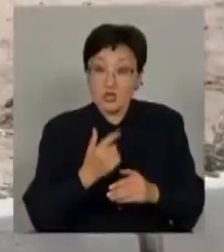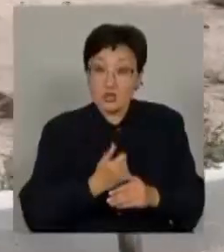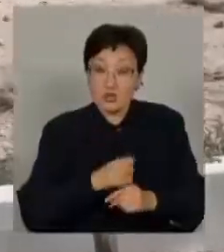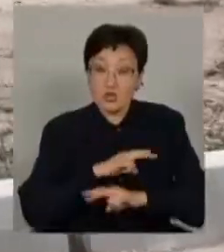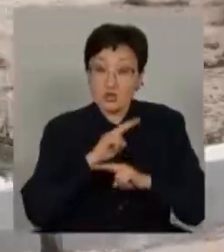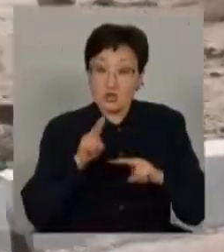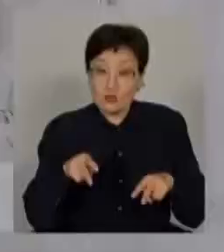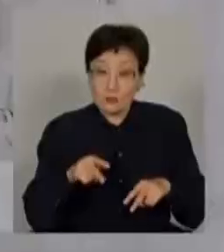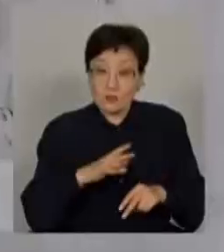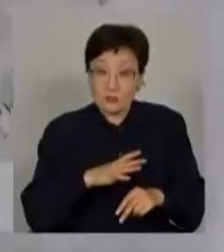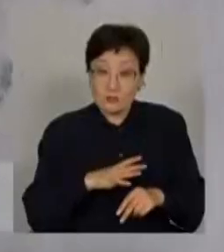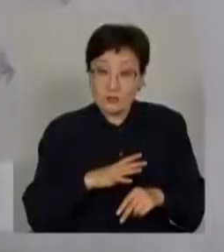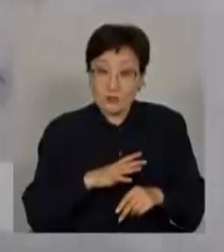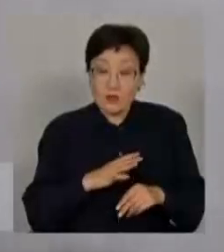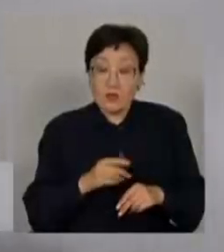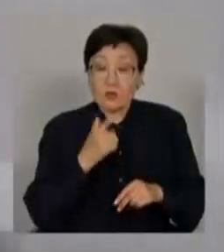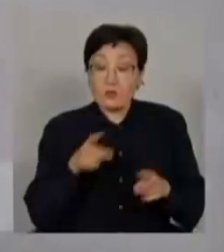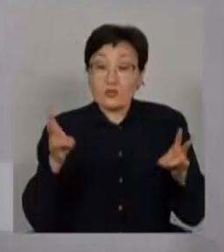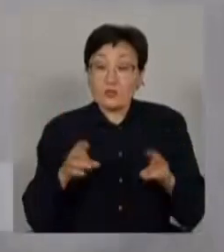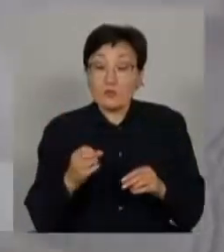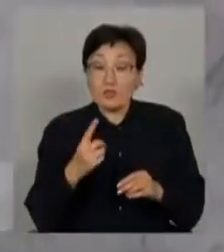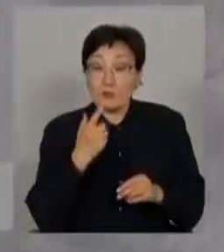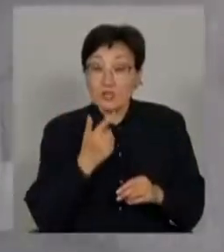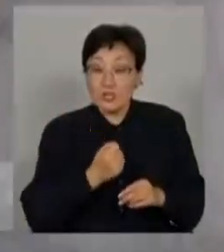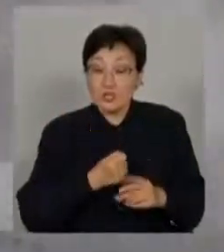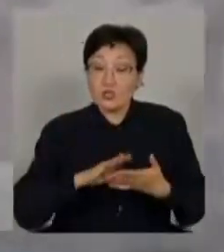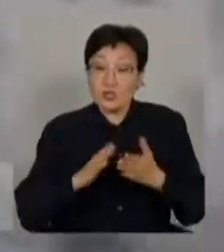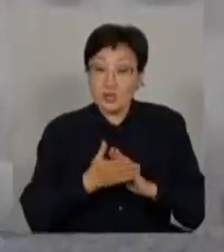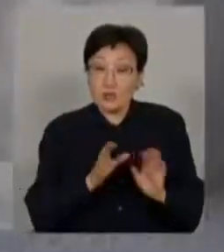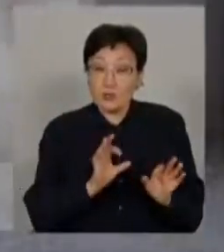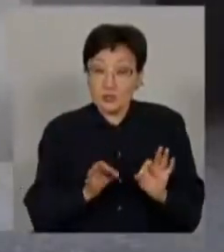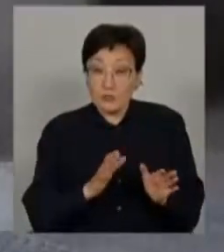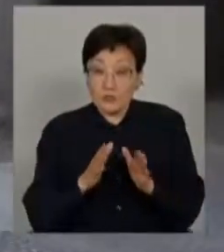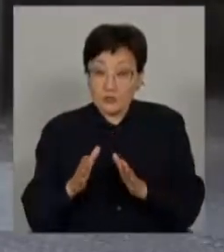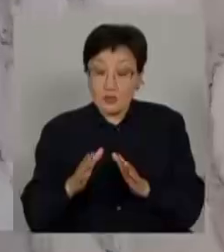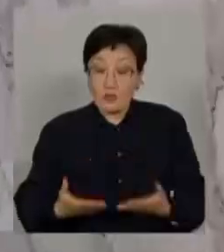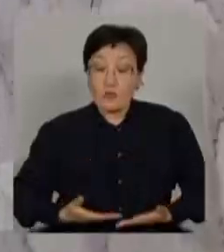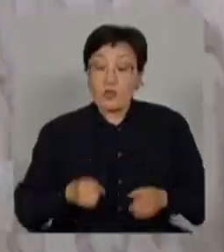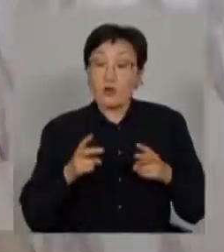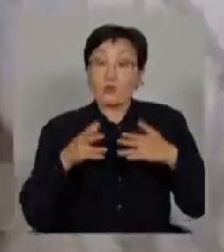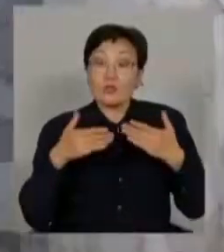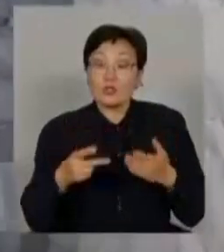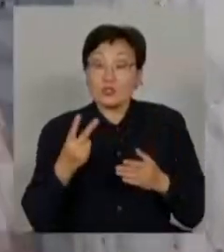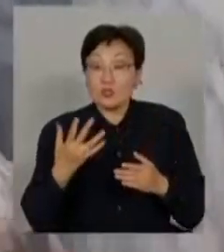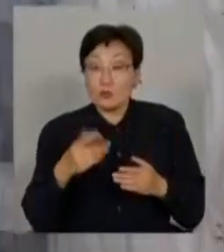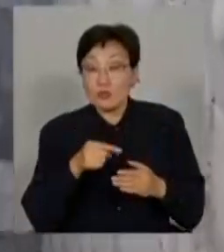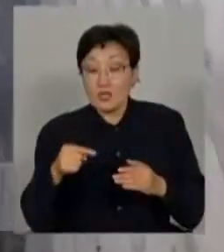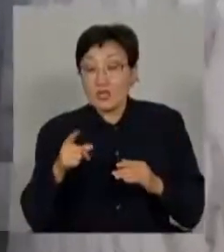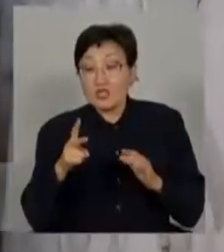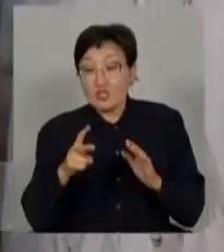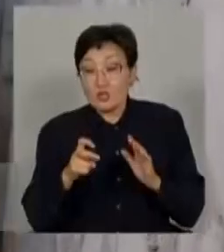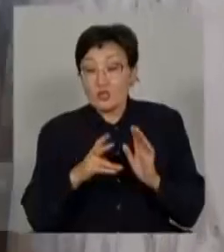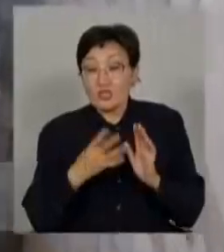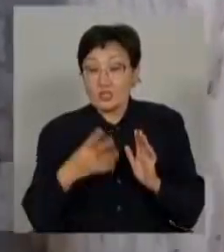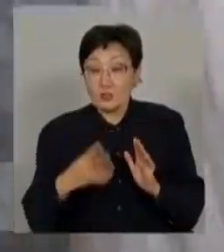көз жұмғаны белгілі болды. Зардап шеккен тағы бір сарбаздың жағдайы қалыпты, өміріне қауіп жоқ. Олар 25-те